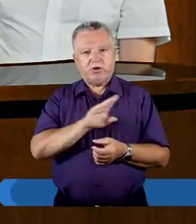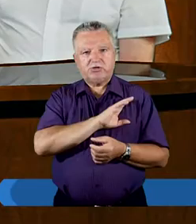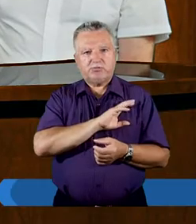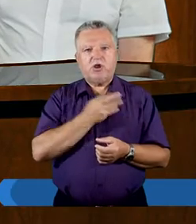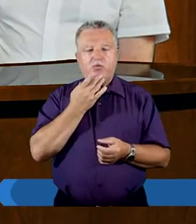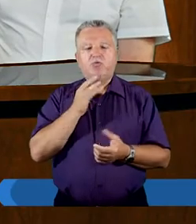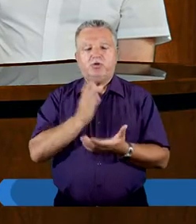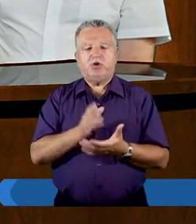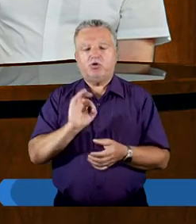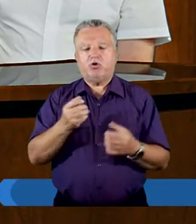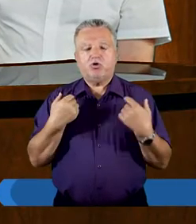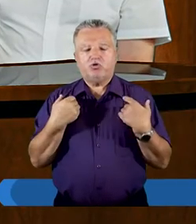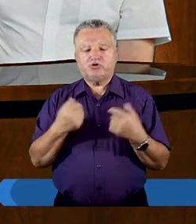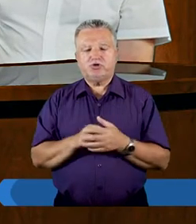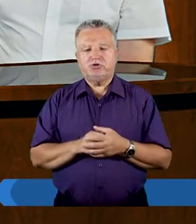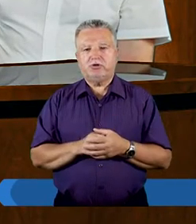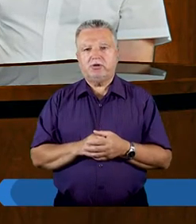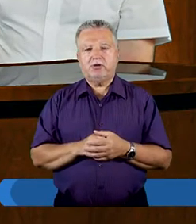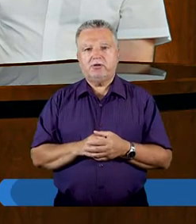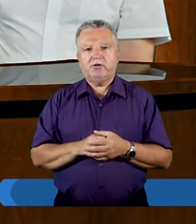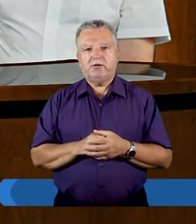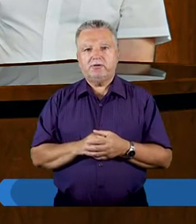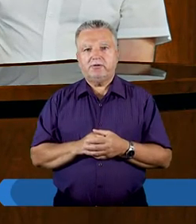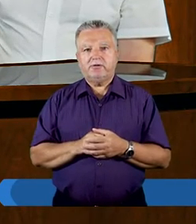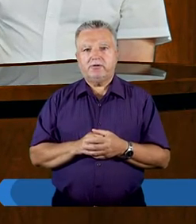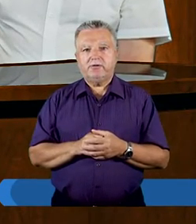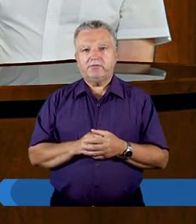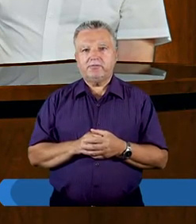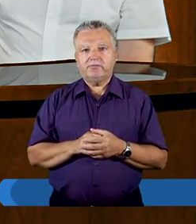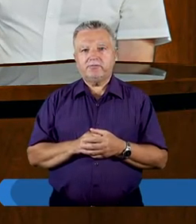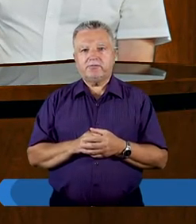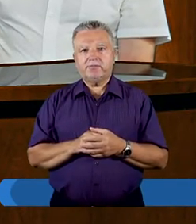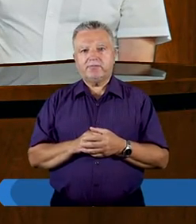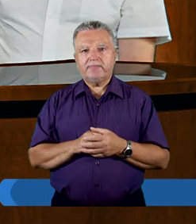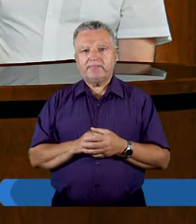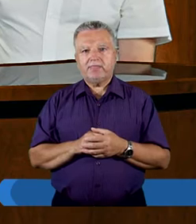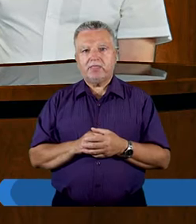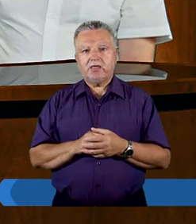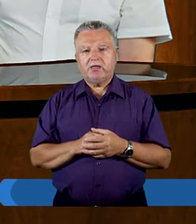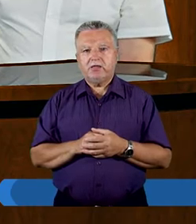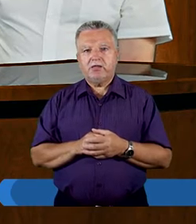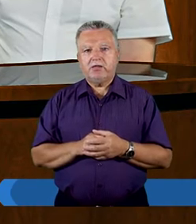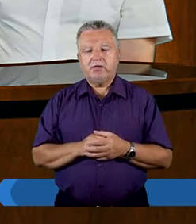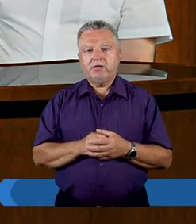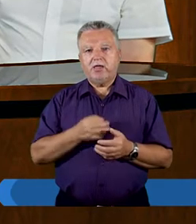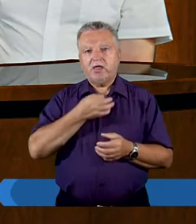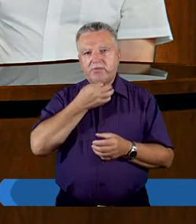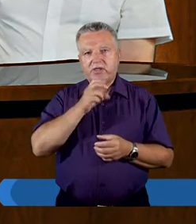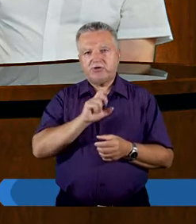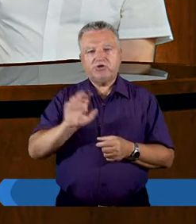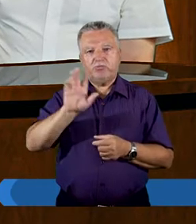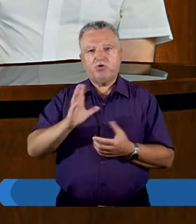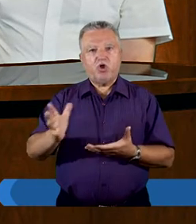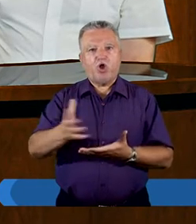o jego życiu. W końcu i tak umarł. No, to jest rzeczywiście los, raz, który go nie ominął. Dwa, pytanie, czy Bóg mu